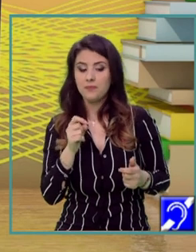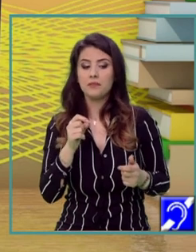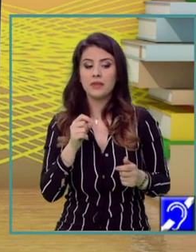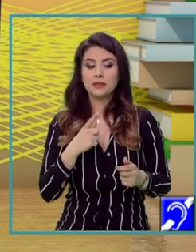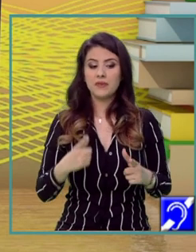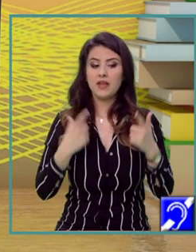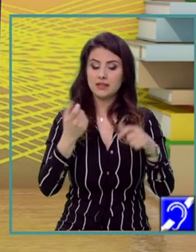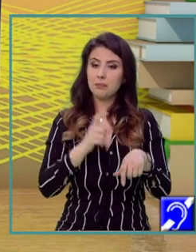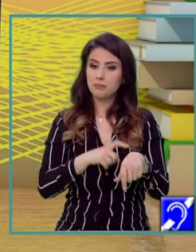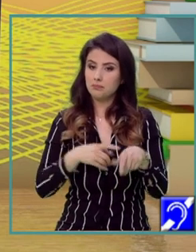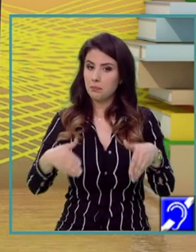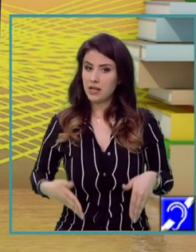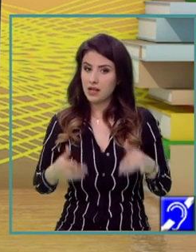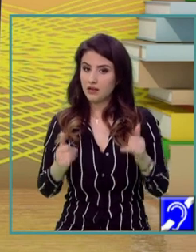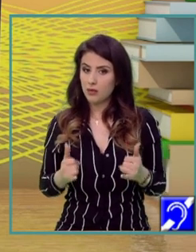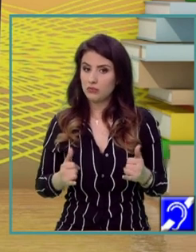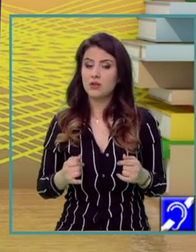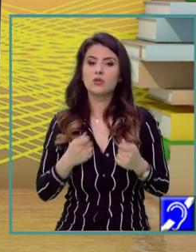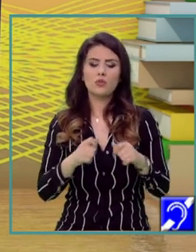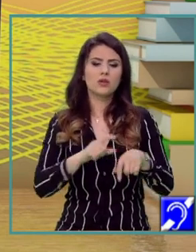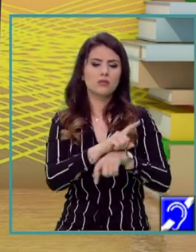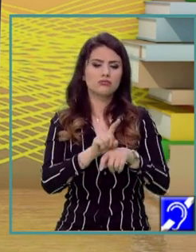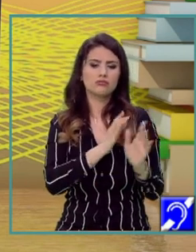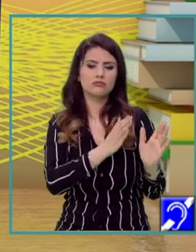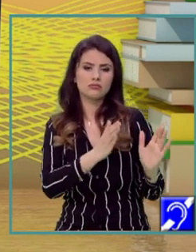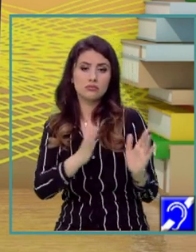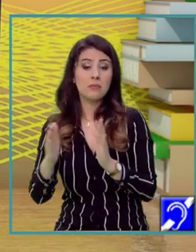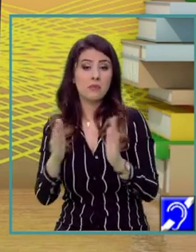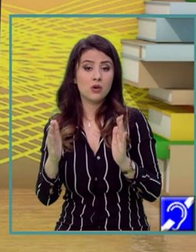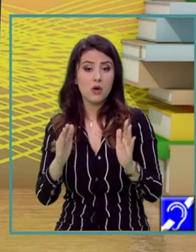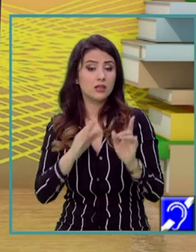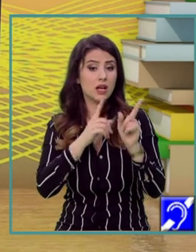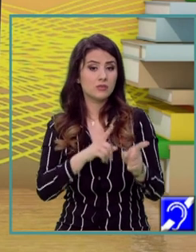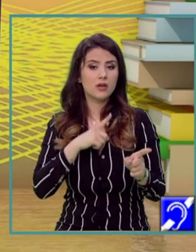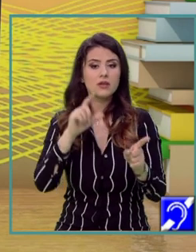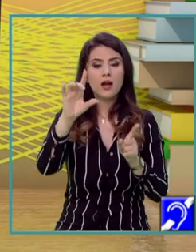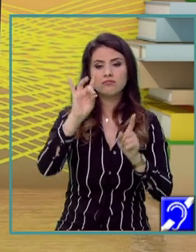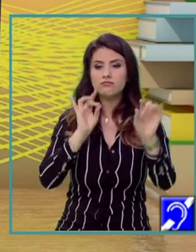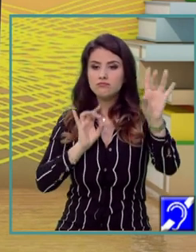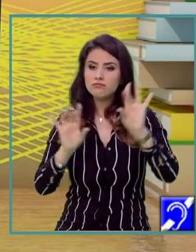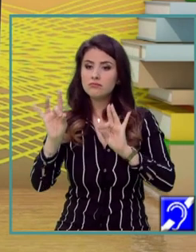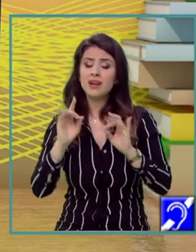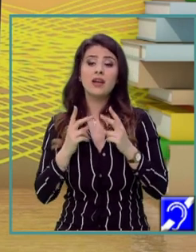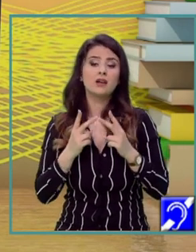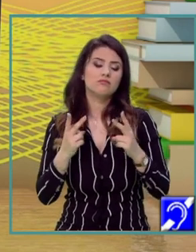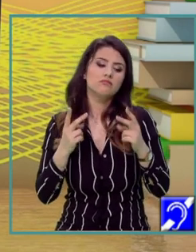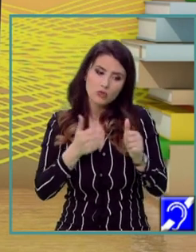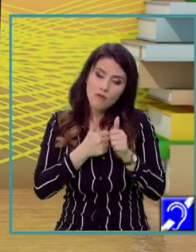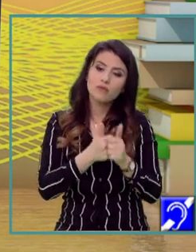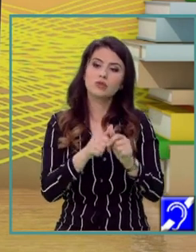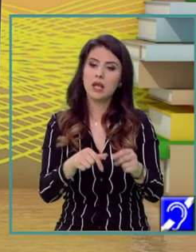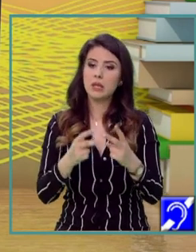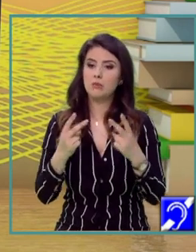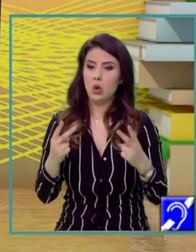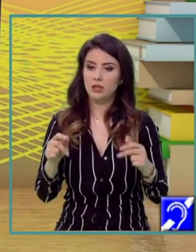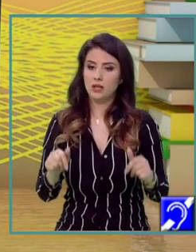toate evenimentele din aceasta perioada războiului sunt selectate în funcție de importanța ei pe care acestea